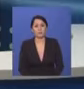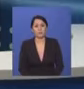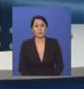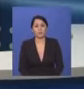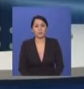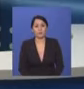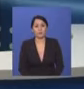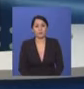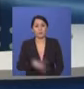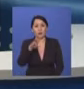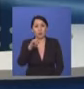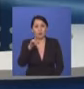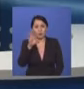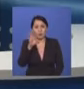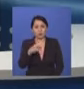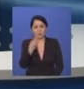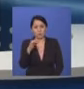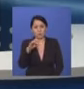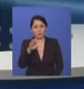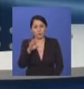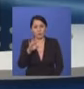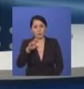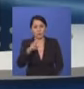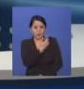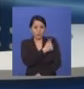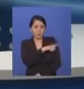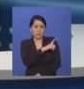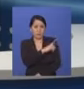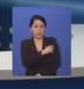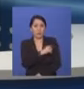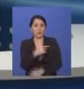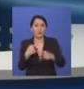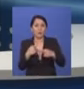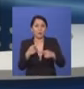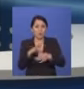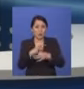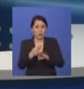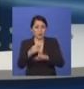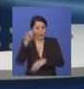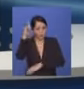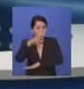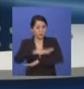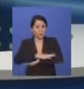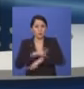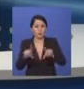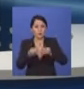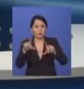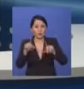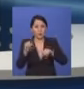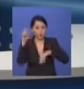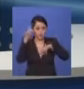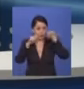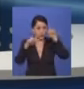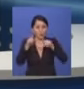Продолжаем наш выпуск. Эко-биомыло, шампунь и бальзам «Медицинский пластырь». В лаборатории химии Дворца школьников